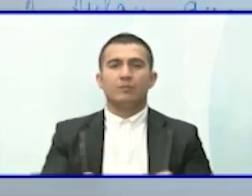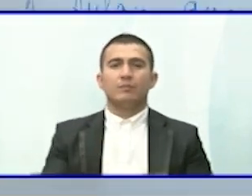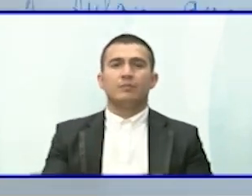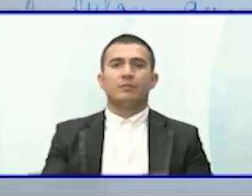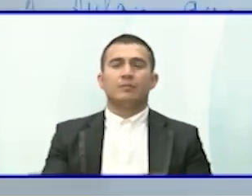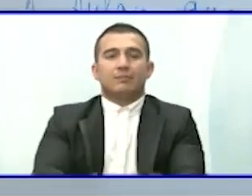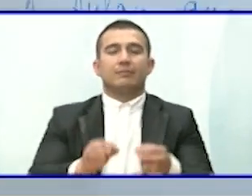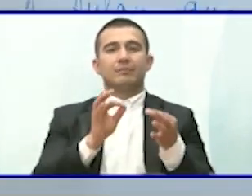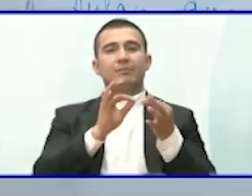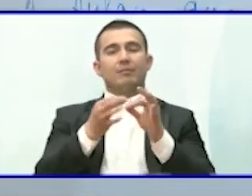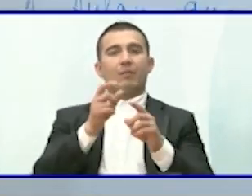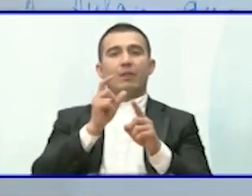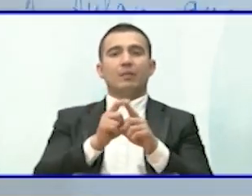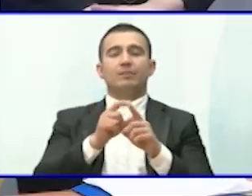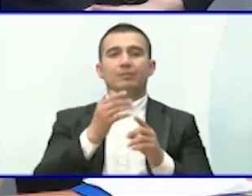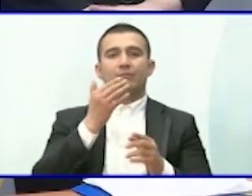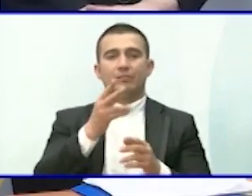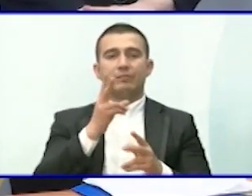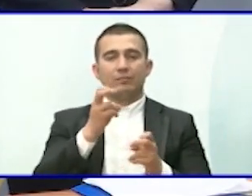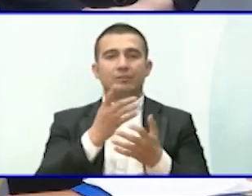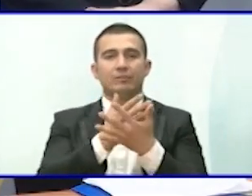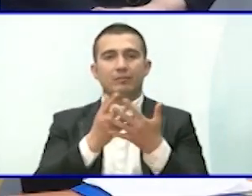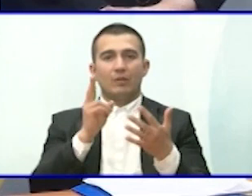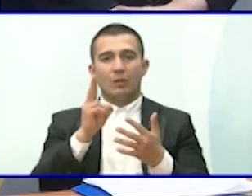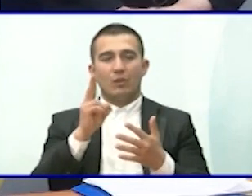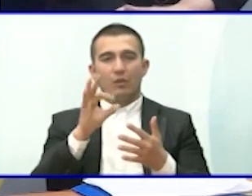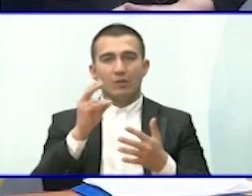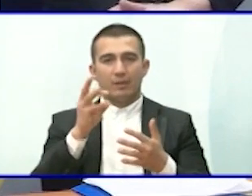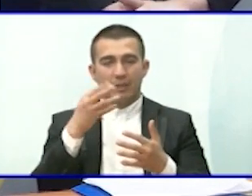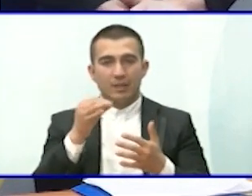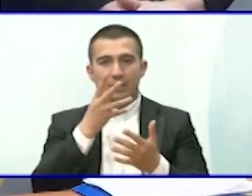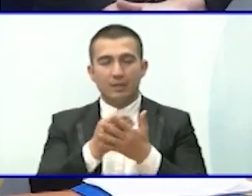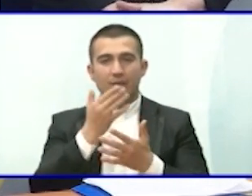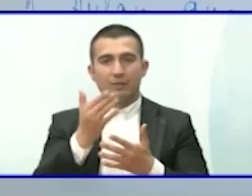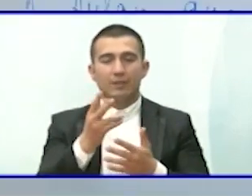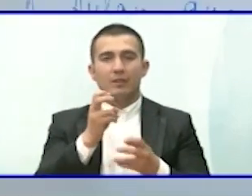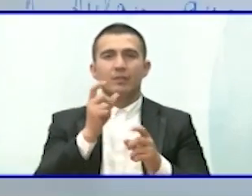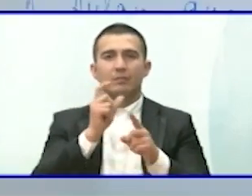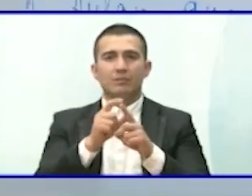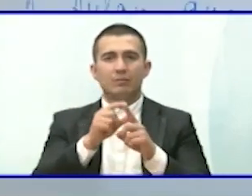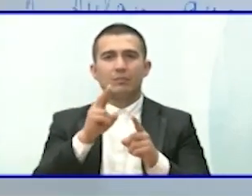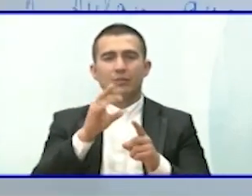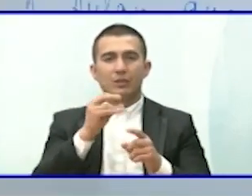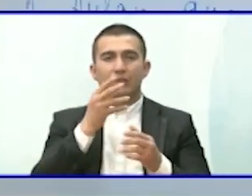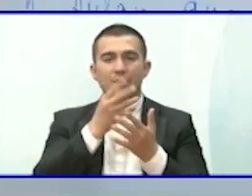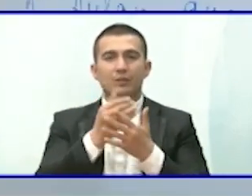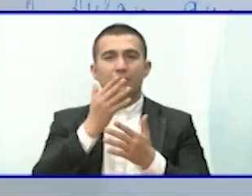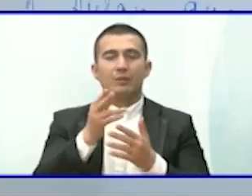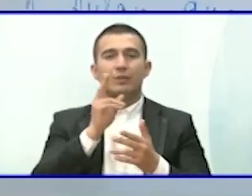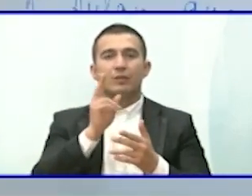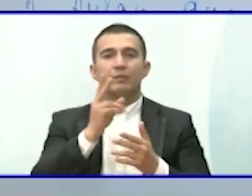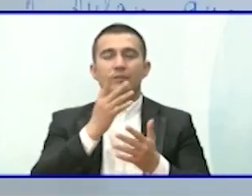предложный падеж это косвенный падеж в предложном падеже существительные